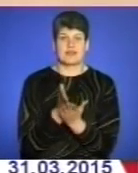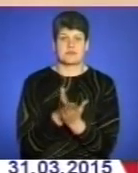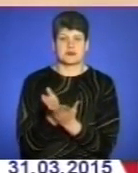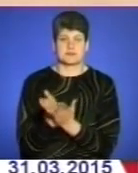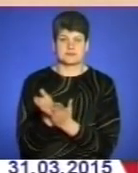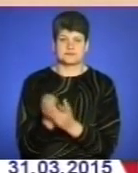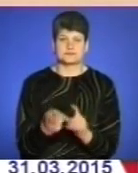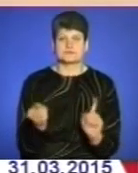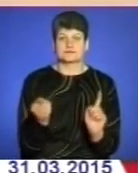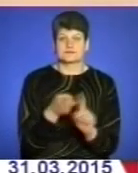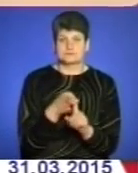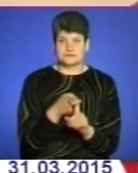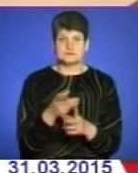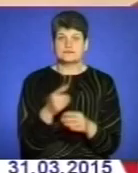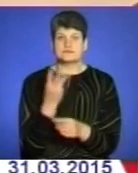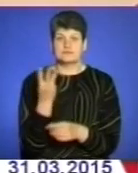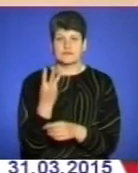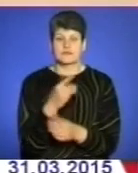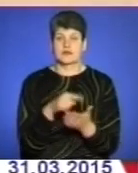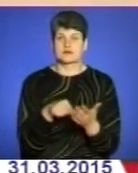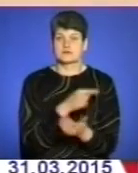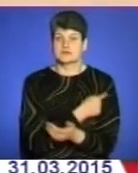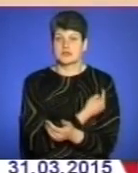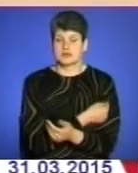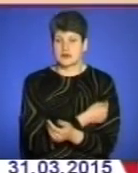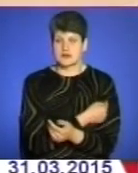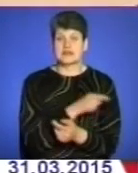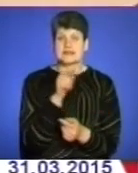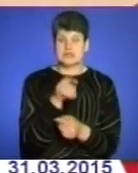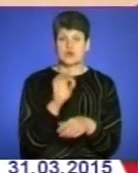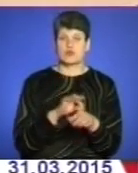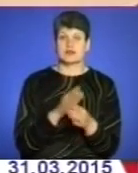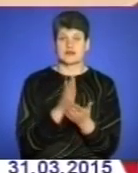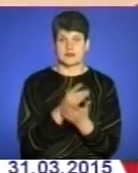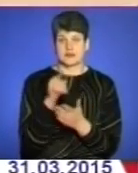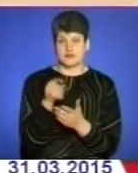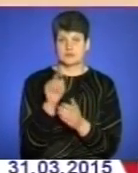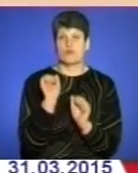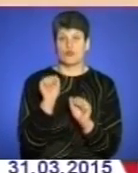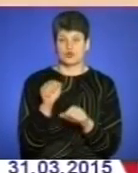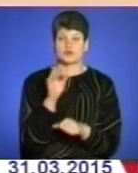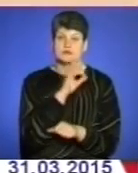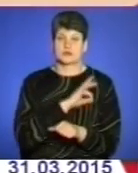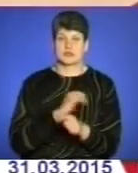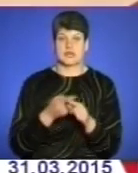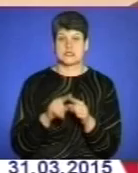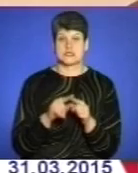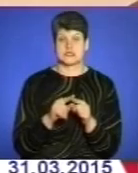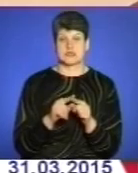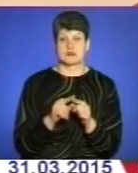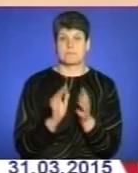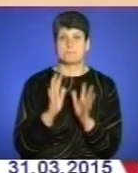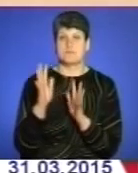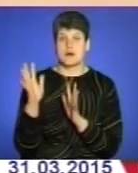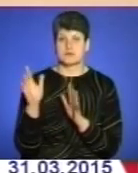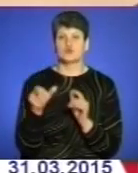він дотикається до 3-ї міської лікарні, і ті хворі, які там перебувають, можуть скористатися цим парком, тому що в парку будуть там